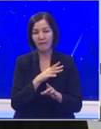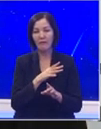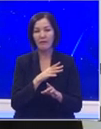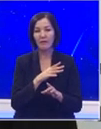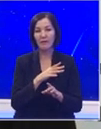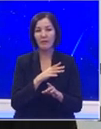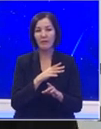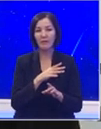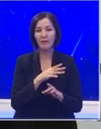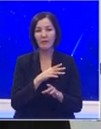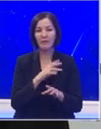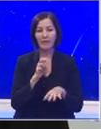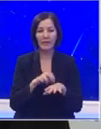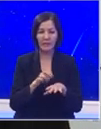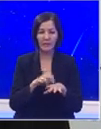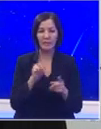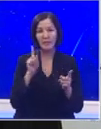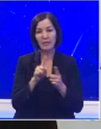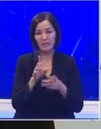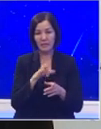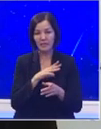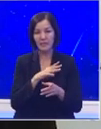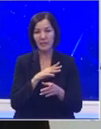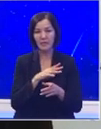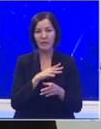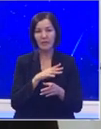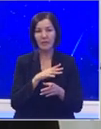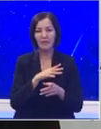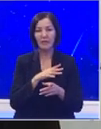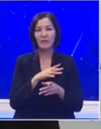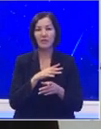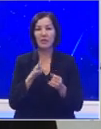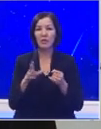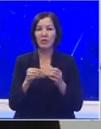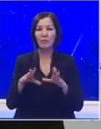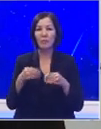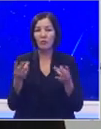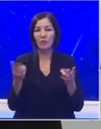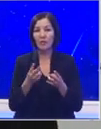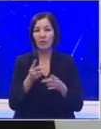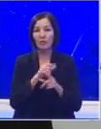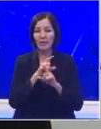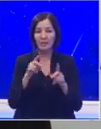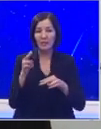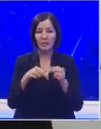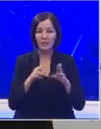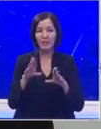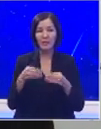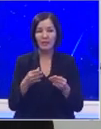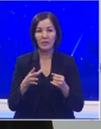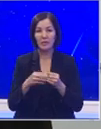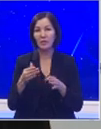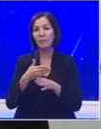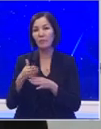ауданның не доғдыры келген, бір врачы келген, клуб врачы. Ол кісілерде жер беріңіздер, біз больница сапарек деп оған жер бөліп